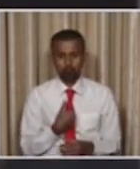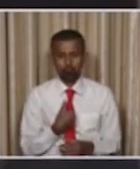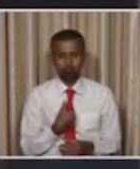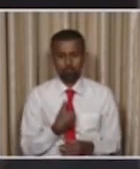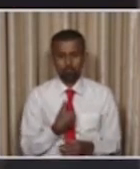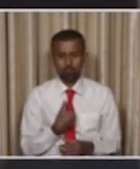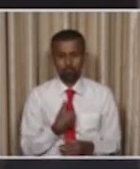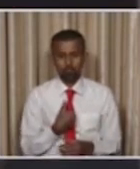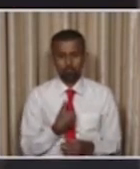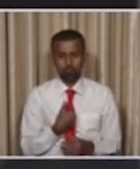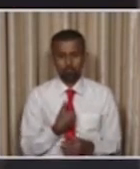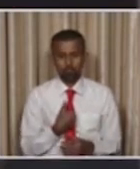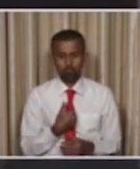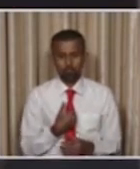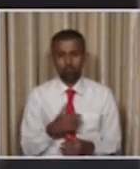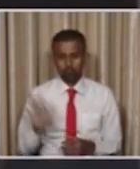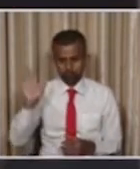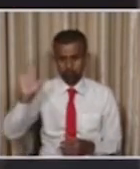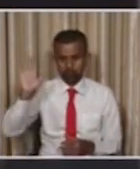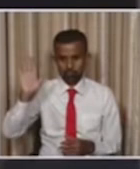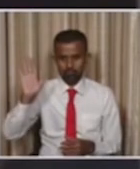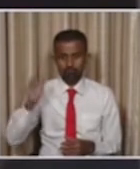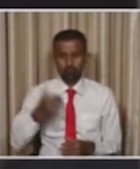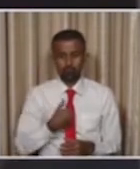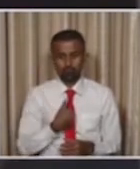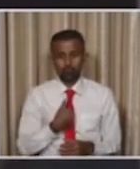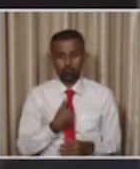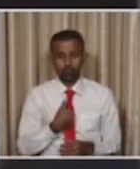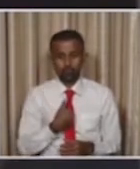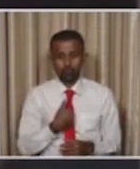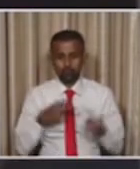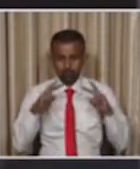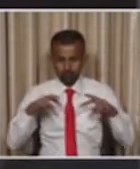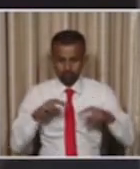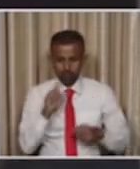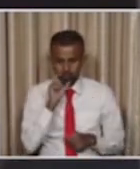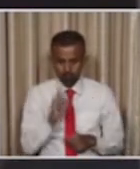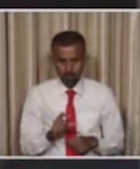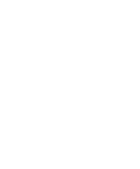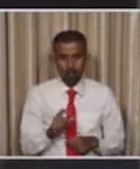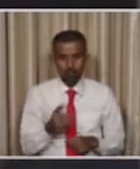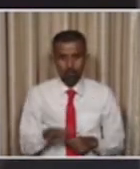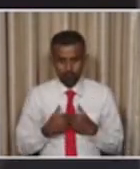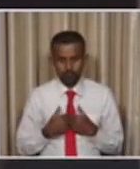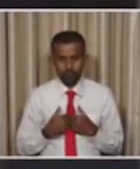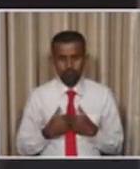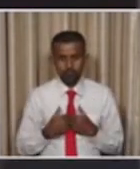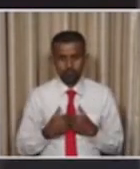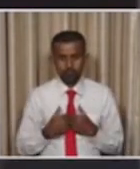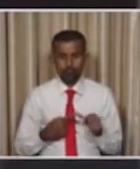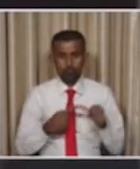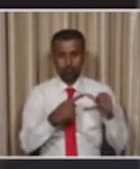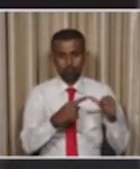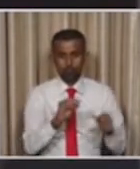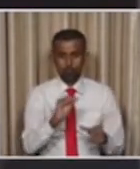මේක මේක පොඩයි ඉන්න පොඩයි පොඩයි මම මම මේක ස්ටඩි කරලා මම එක ස්ටඩි කරලා මම පිළිතුරක්